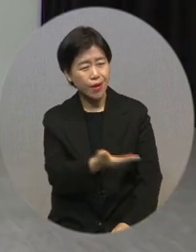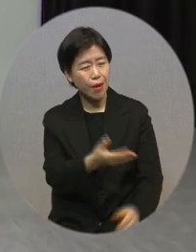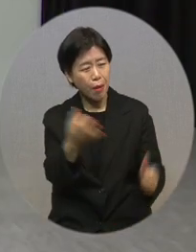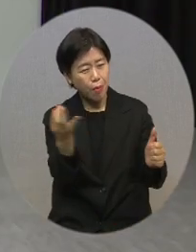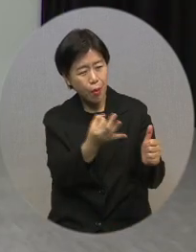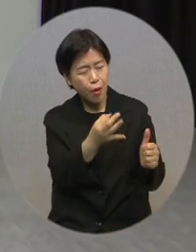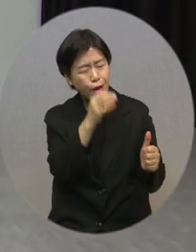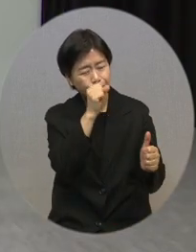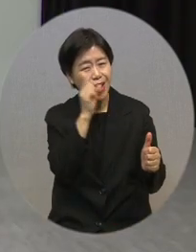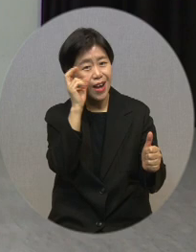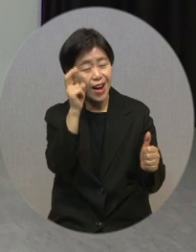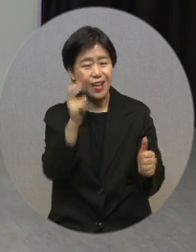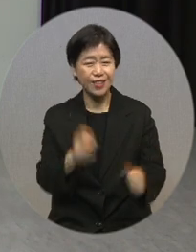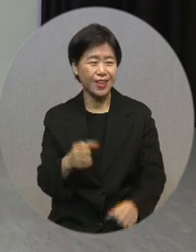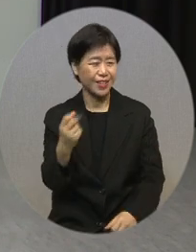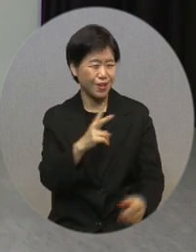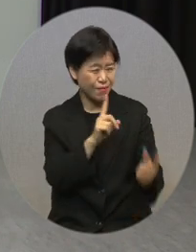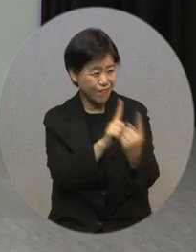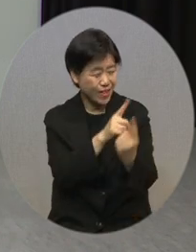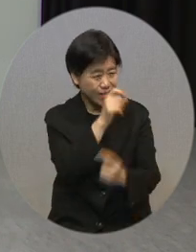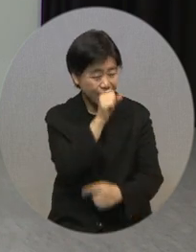감사합니다. 자주 좀 나와주십시오. 네.